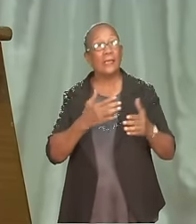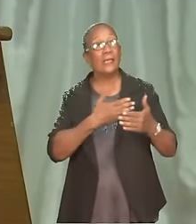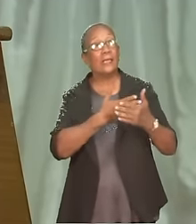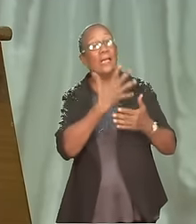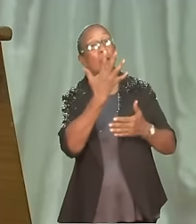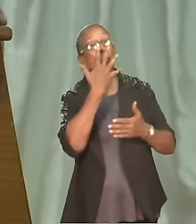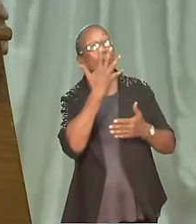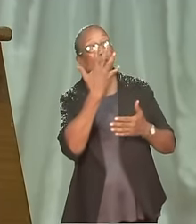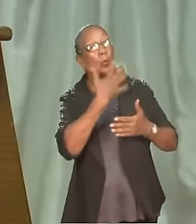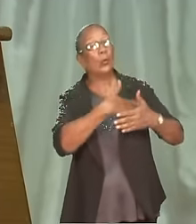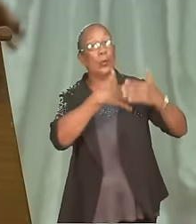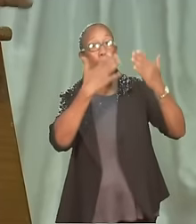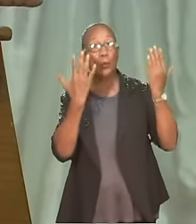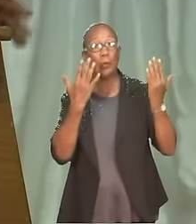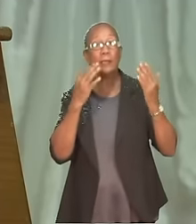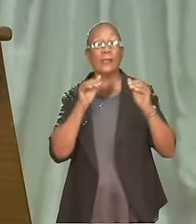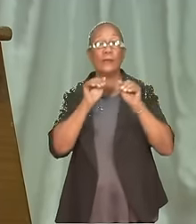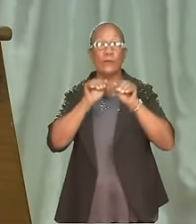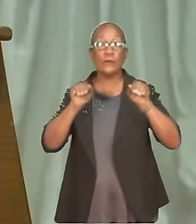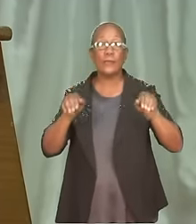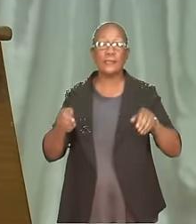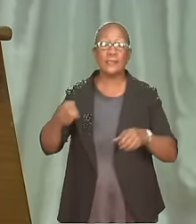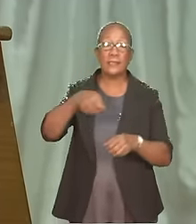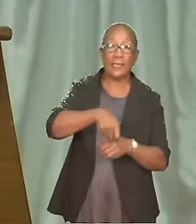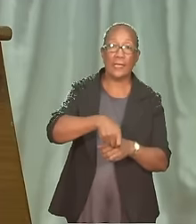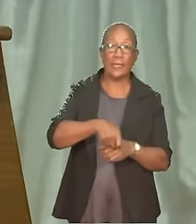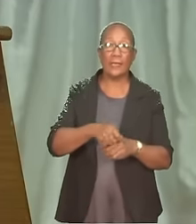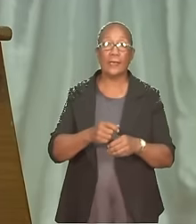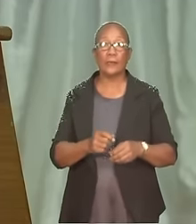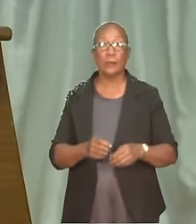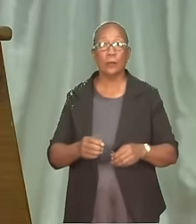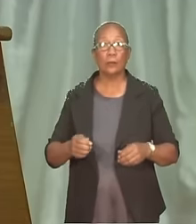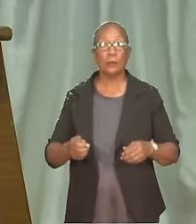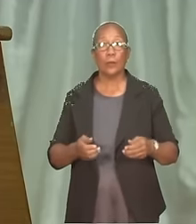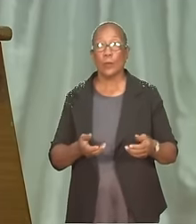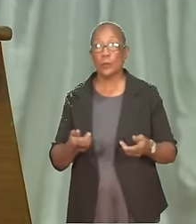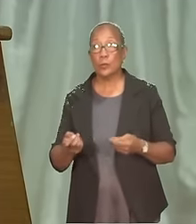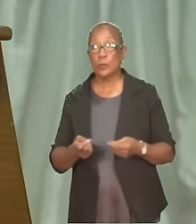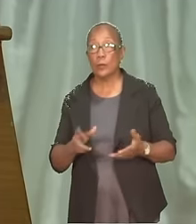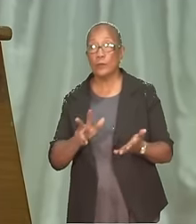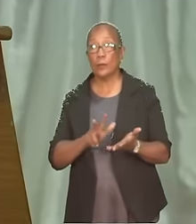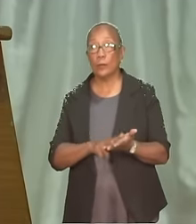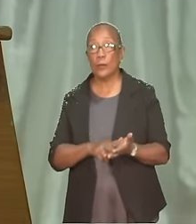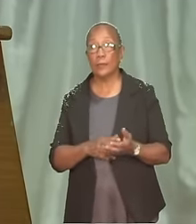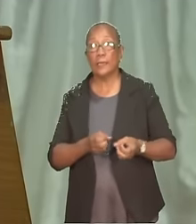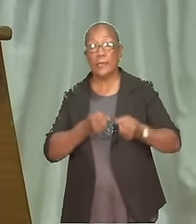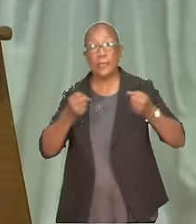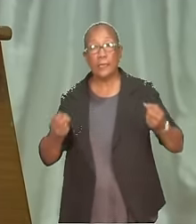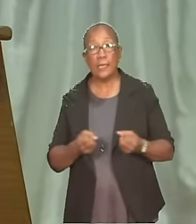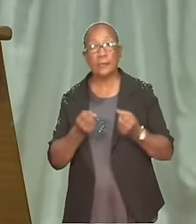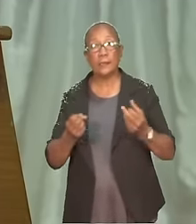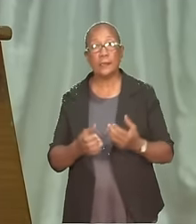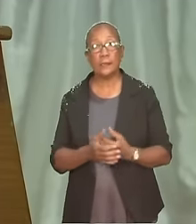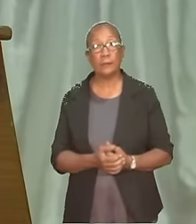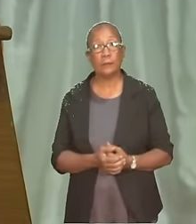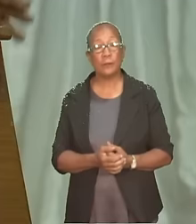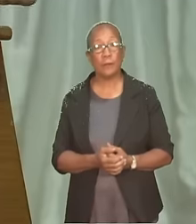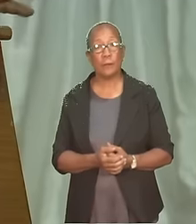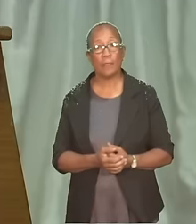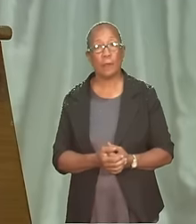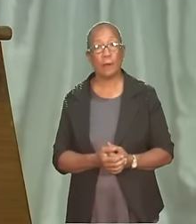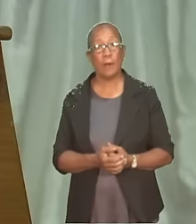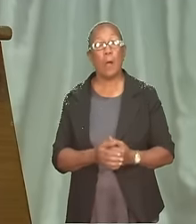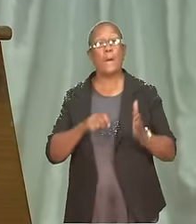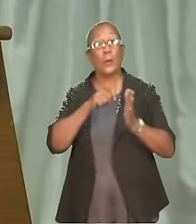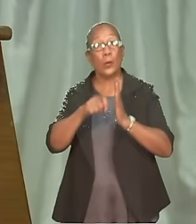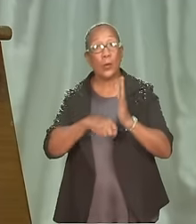zonne-energie investeringen. De hydro hebben we. Studie van windenergie is gaande. Biomass